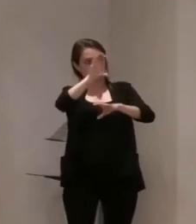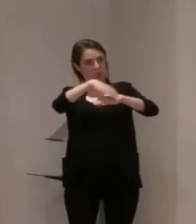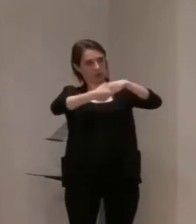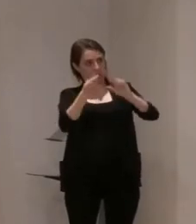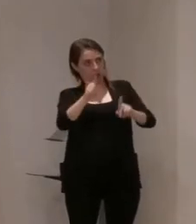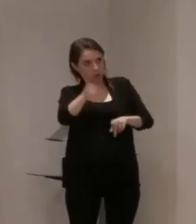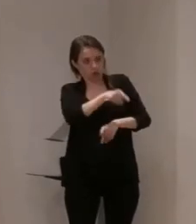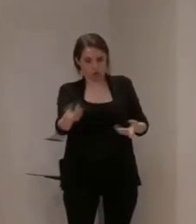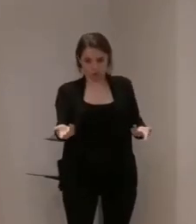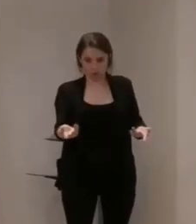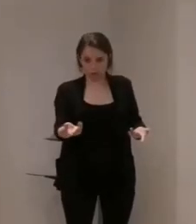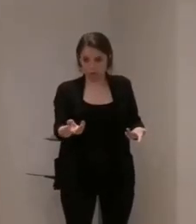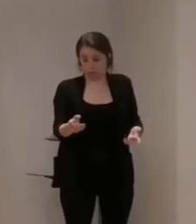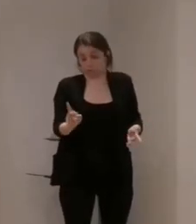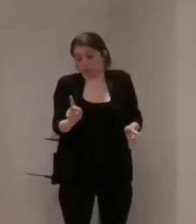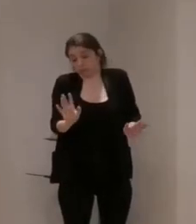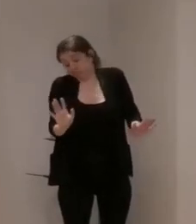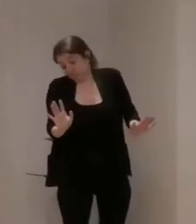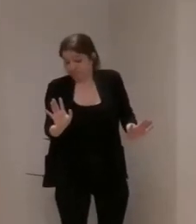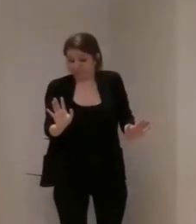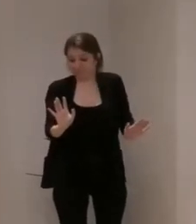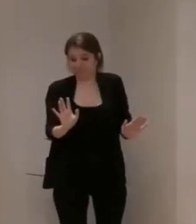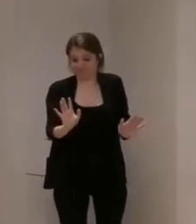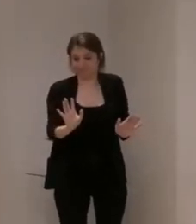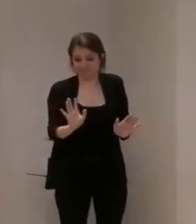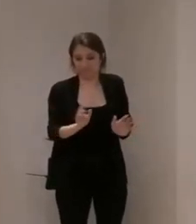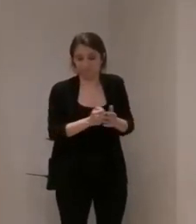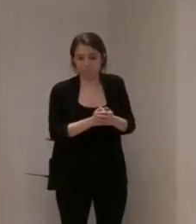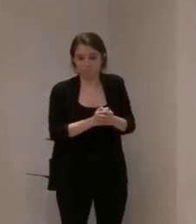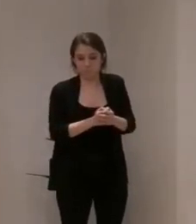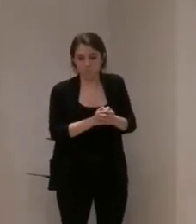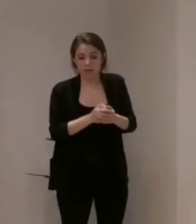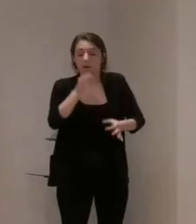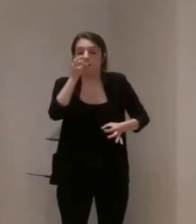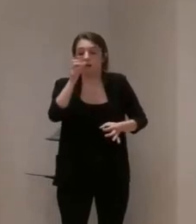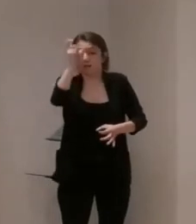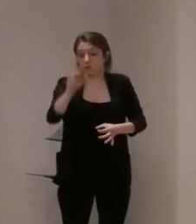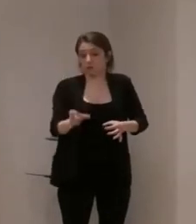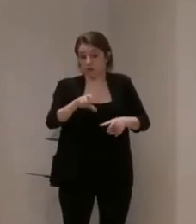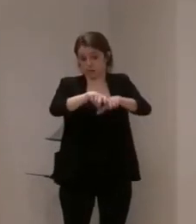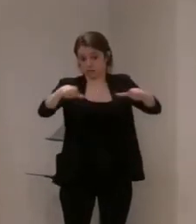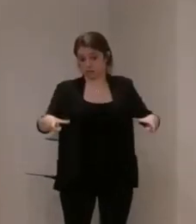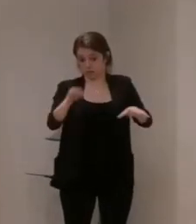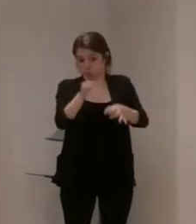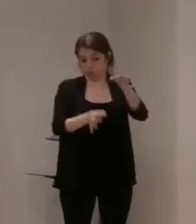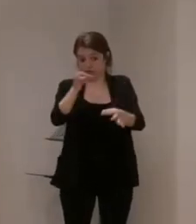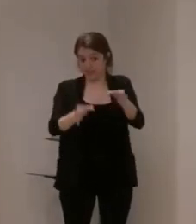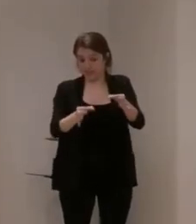Doncs estem en un estat que es produeix un fet estudiat pels juristes, que és el